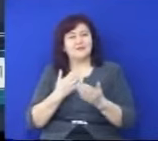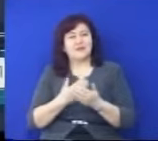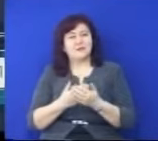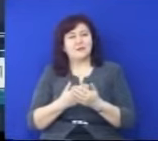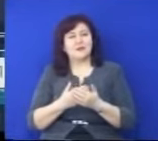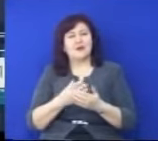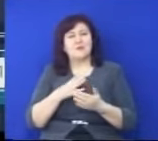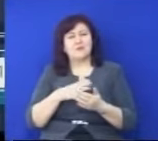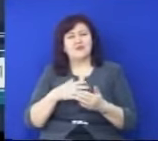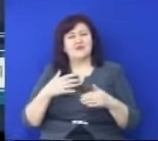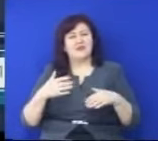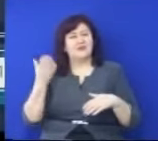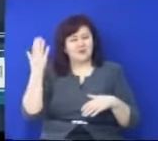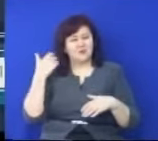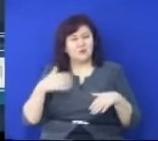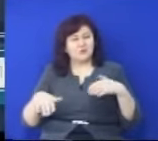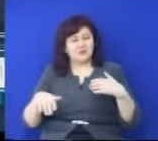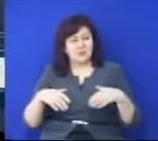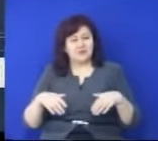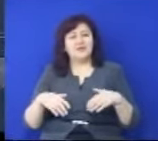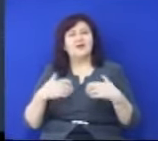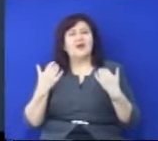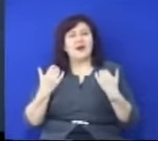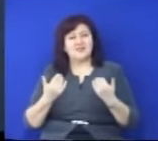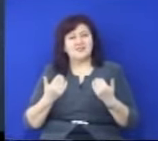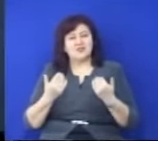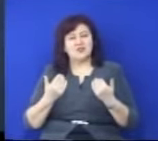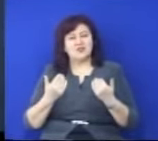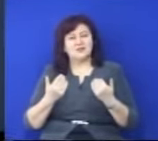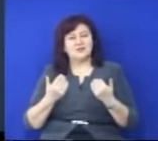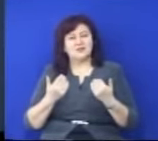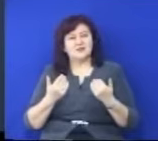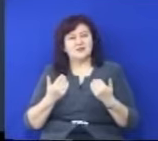нашарлау кішкене деңгейде мемлекеттік көмегі болмаған мемлекеттен